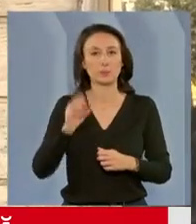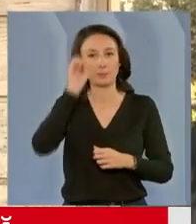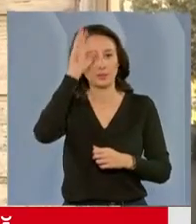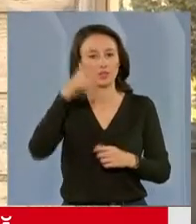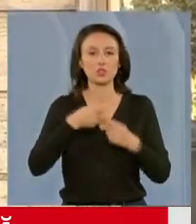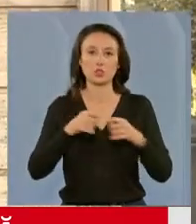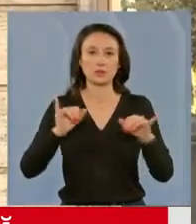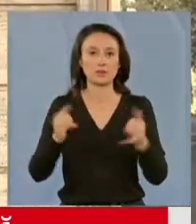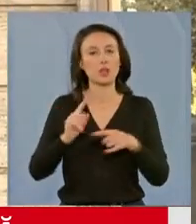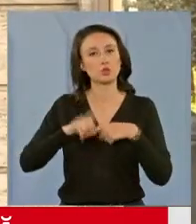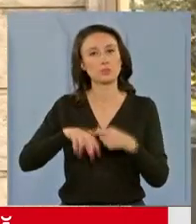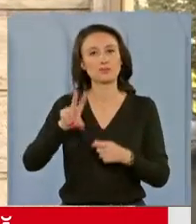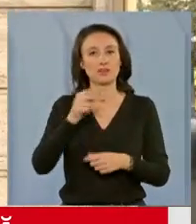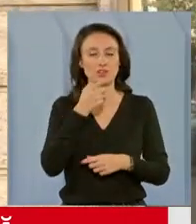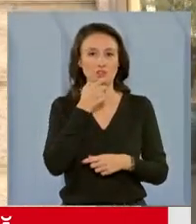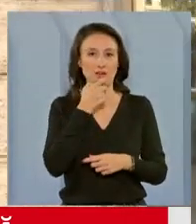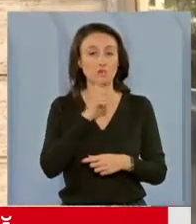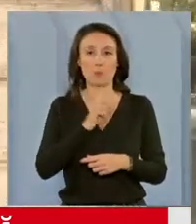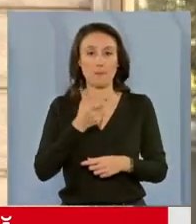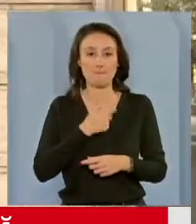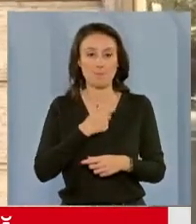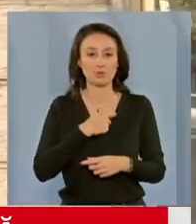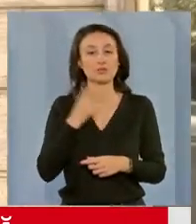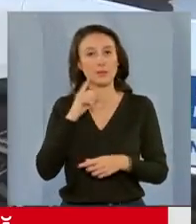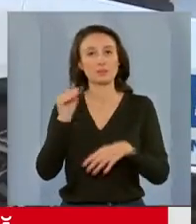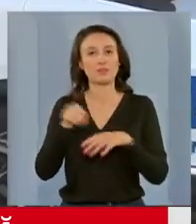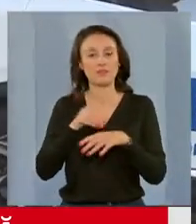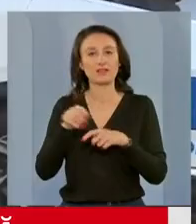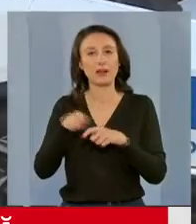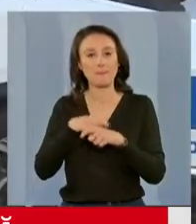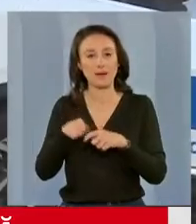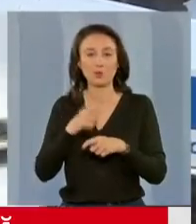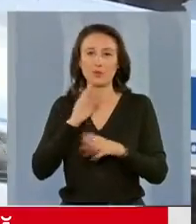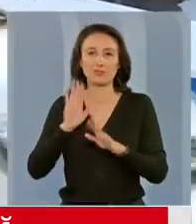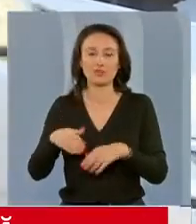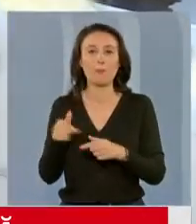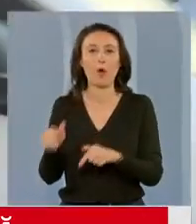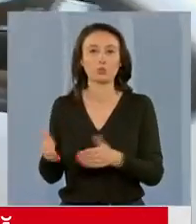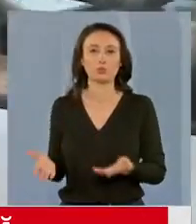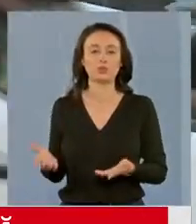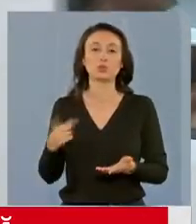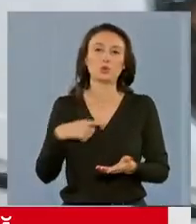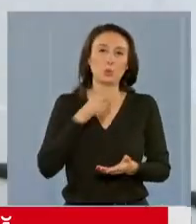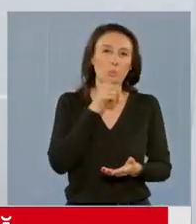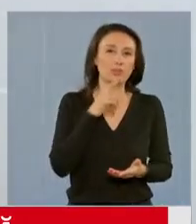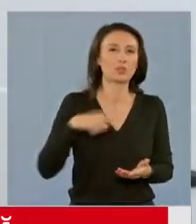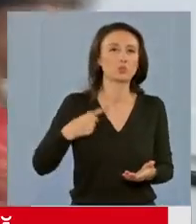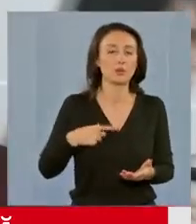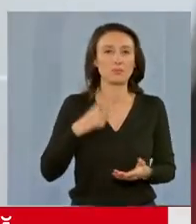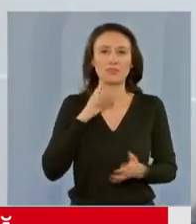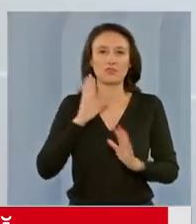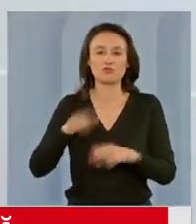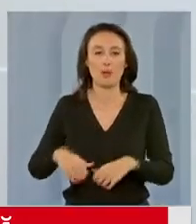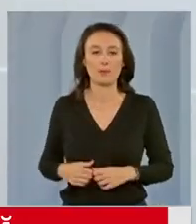tot s-a întâmplat după la 30 de ani după, nu prea mai poate să aibă efect de reparare. Nu mai are sens acum. Deja suntem unde suntem, vai de